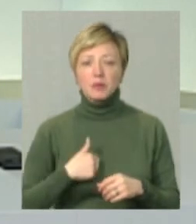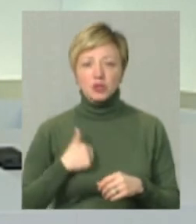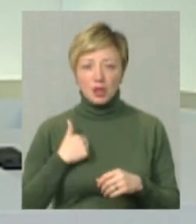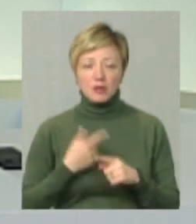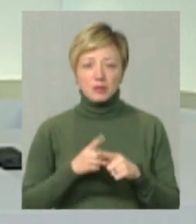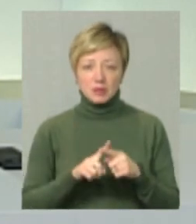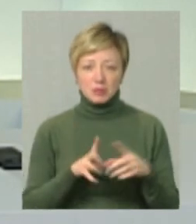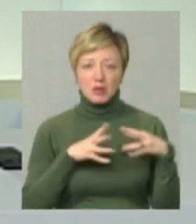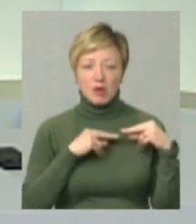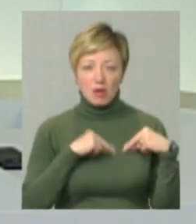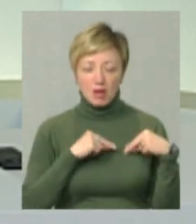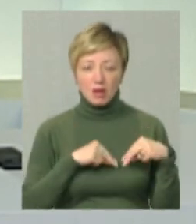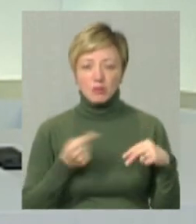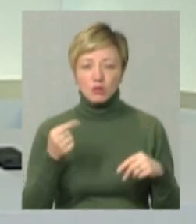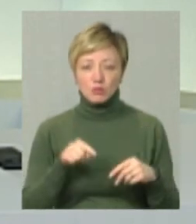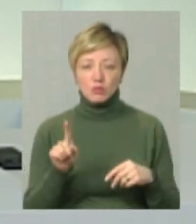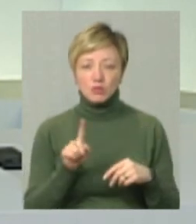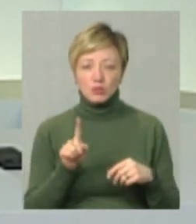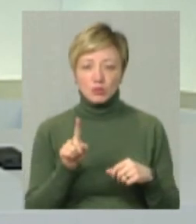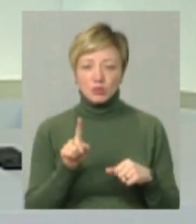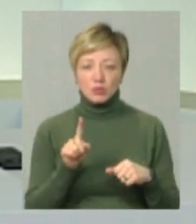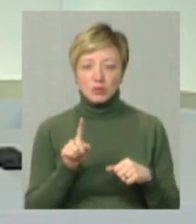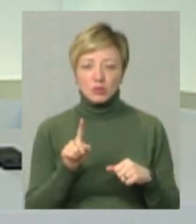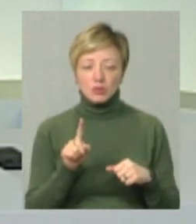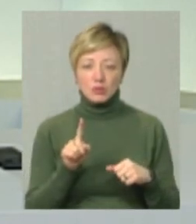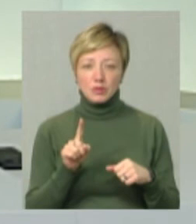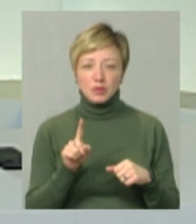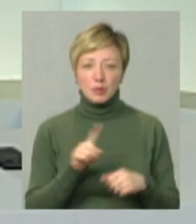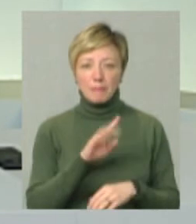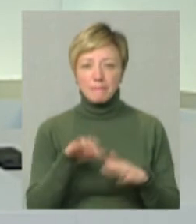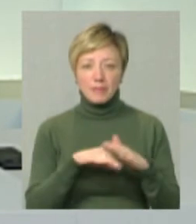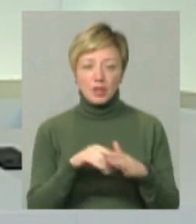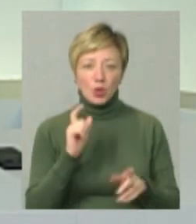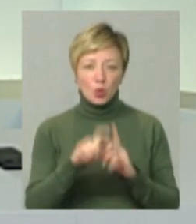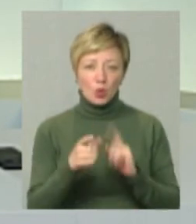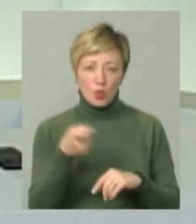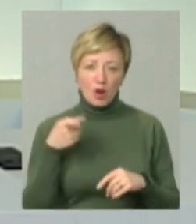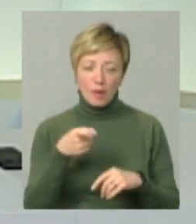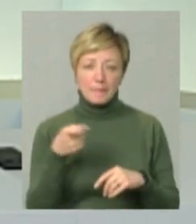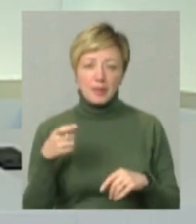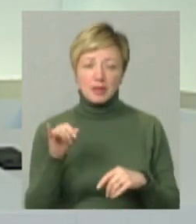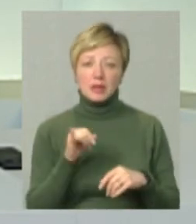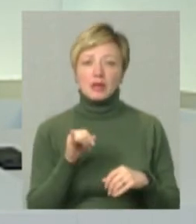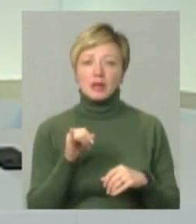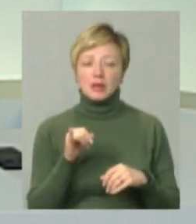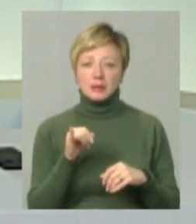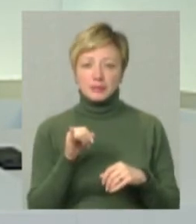пишаємося цими колегами, тому що і під кулями іноді, і